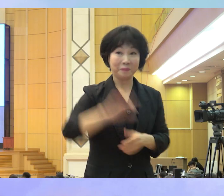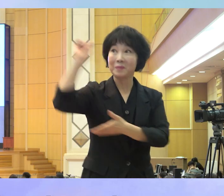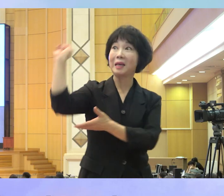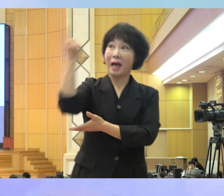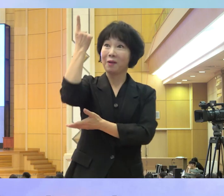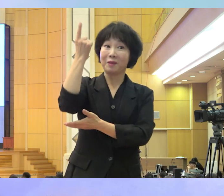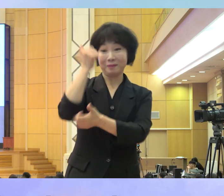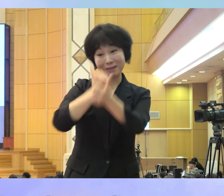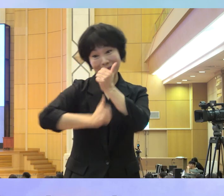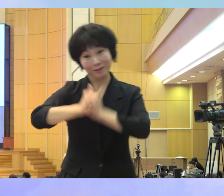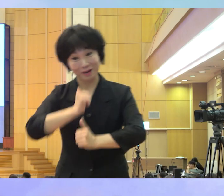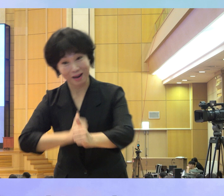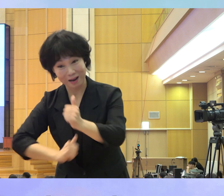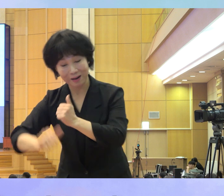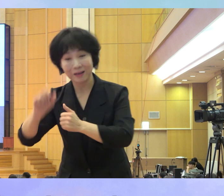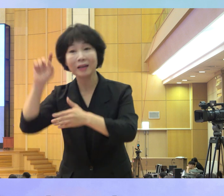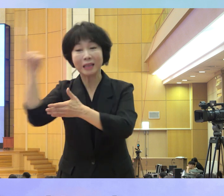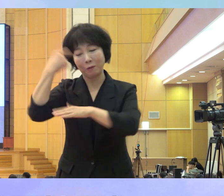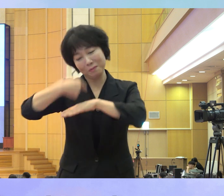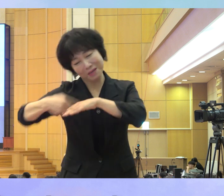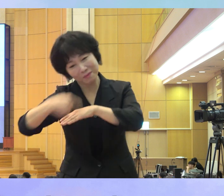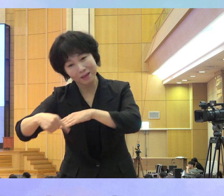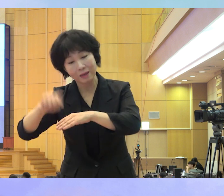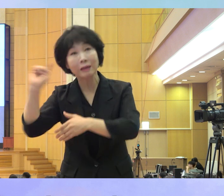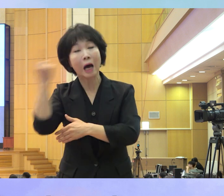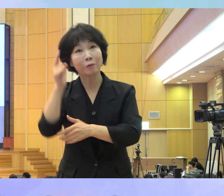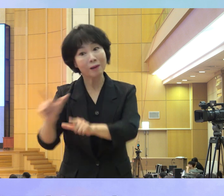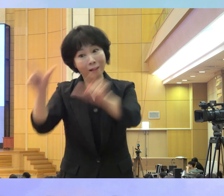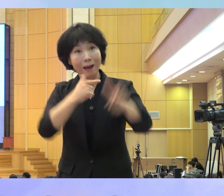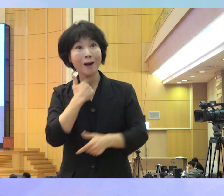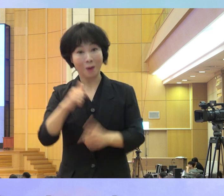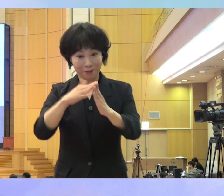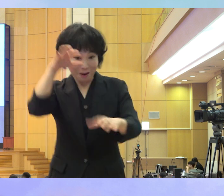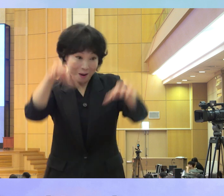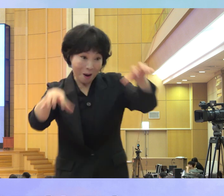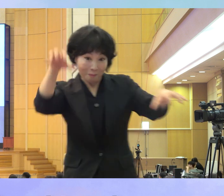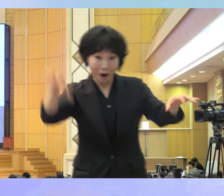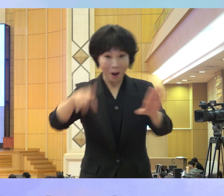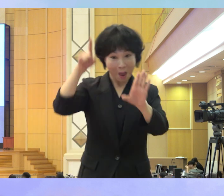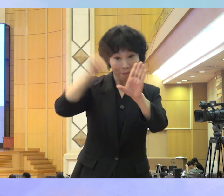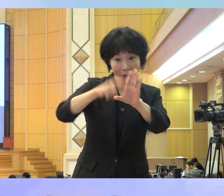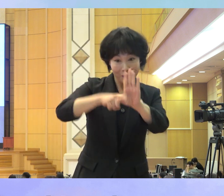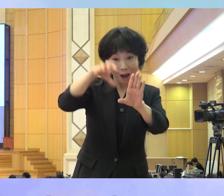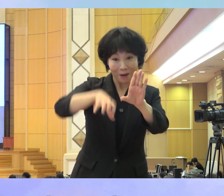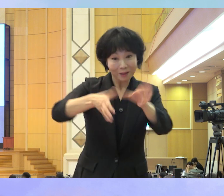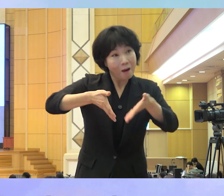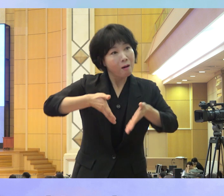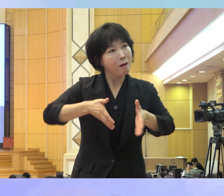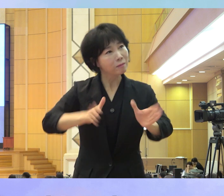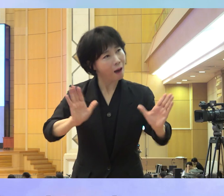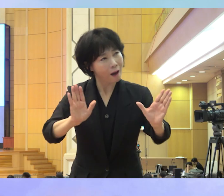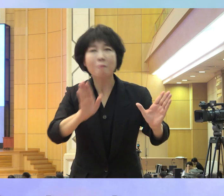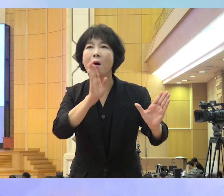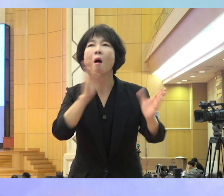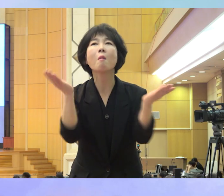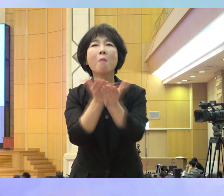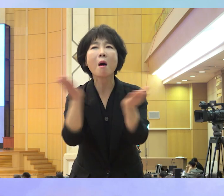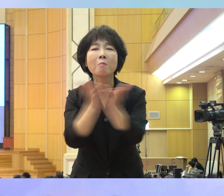다윗의 씨로 또 다윗이 살던 마을 베들레헴에서 나오리라 하지